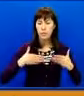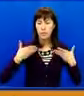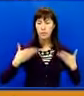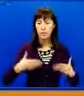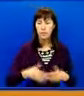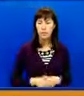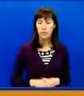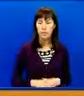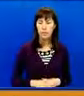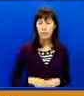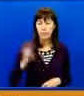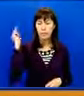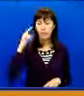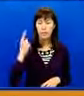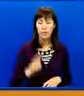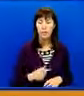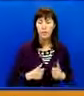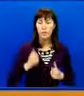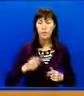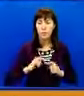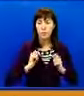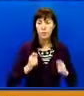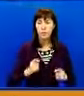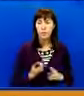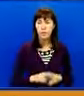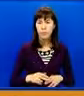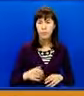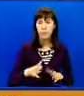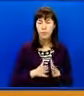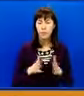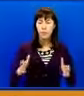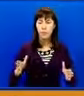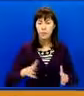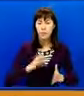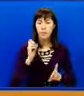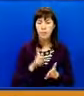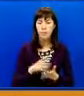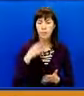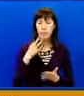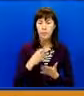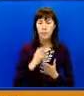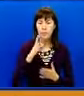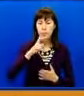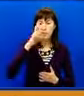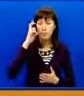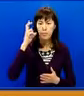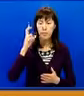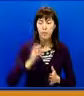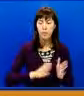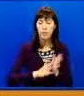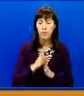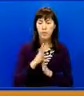Учителя. Учитель – одна из почетных и уважаемых профессий. На их плечах большой груз ответственности за будущее государства в лице